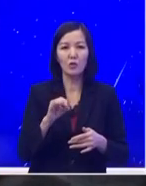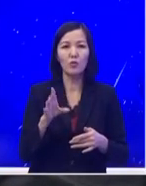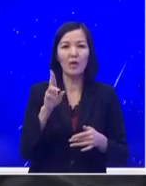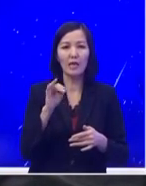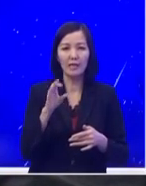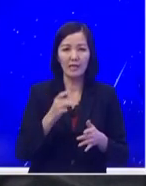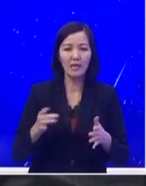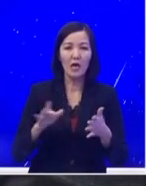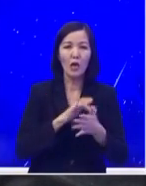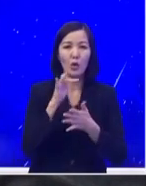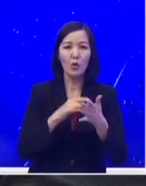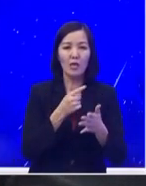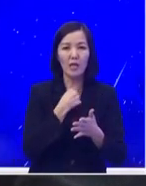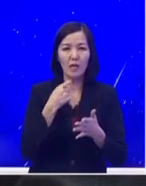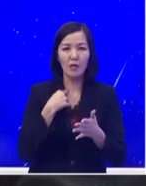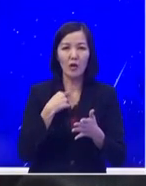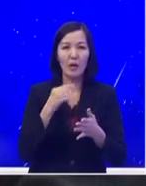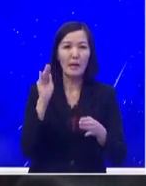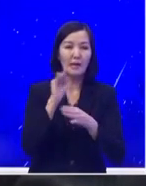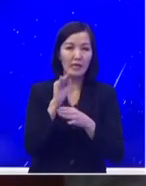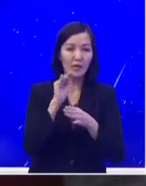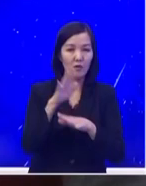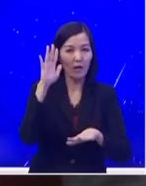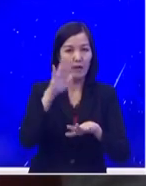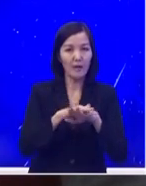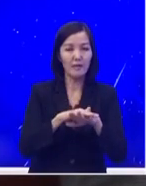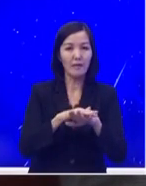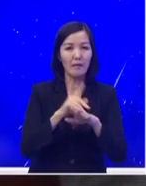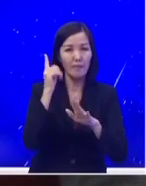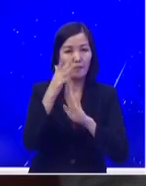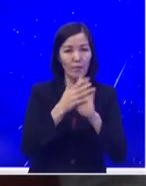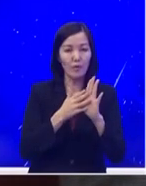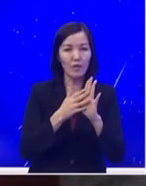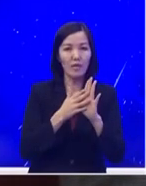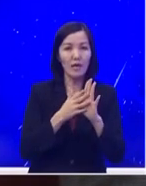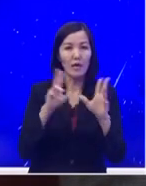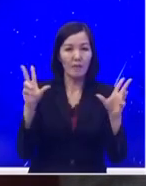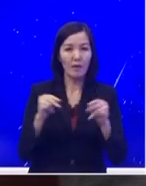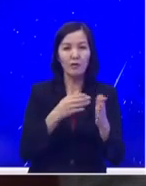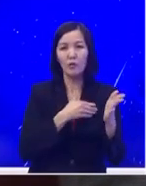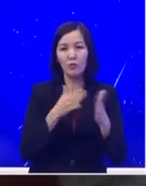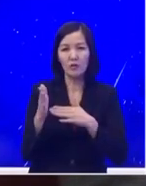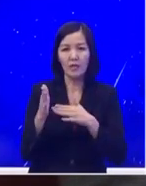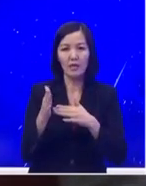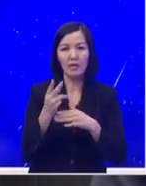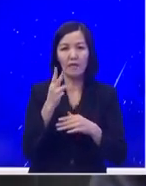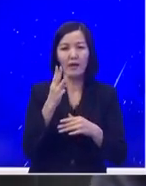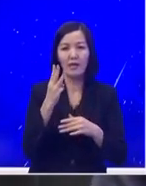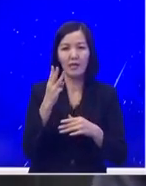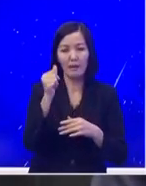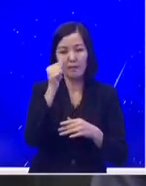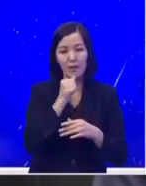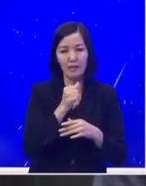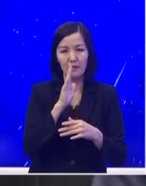районов и города Талдыкурган. Критику акимы восприняли вполне адекватно и даже пообещали устранить недостатки за 2-3 месяца.